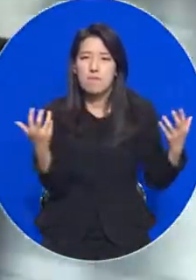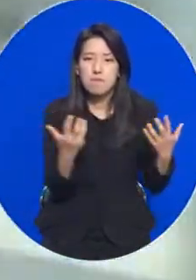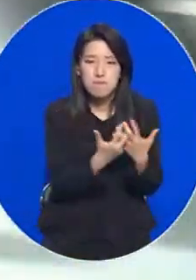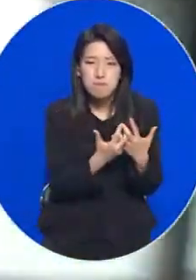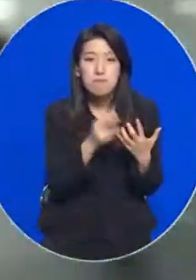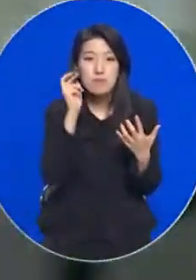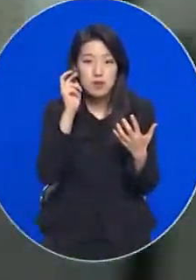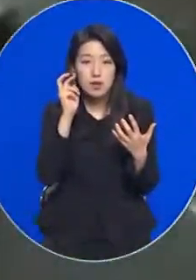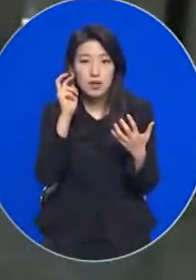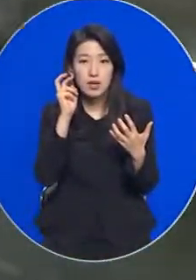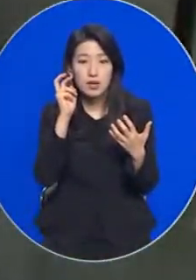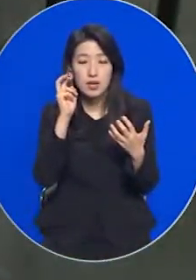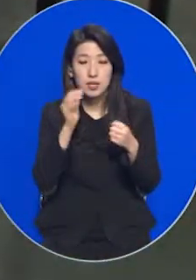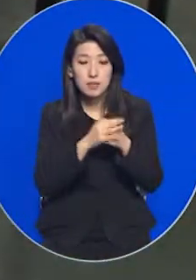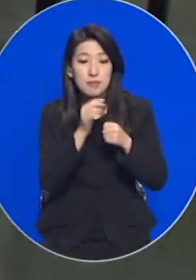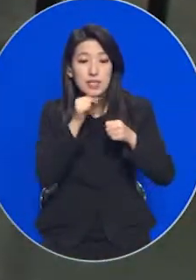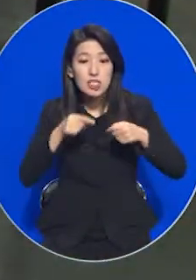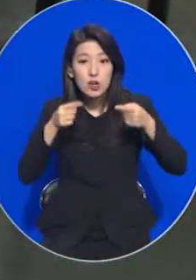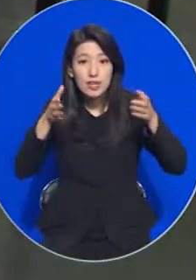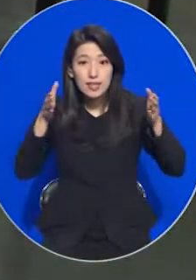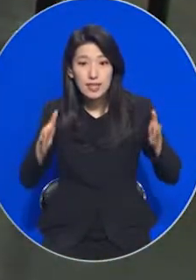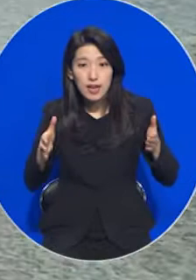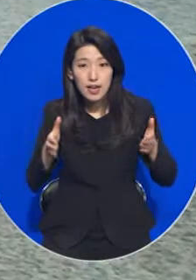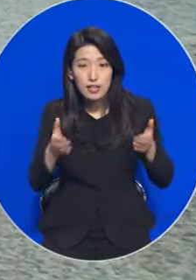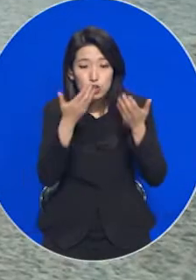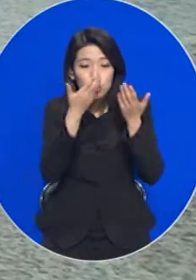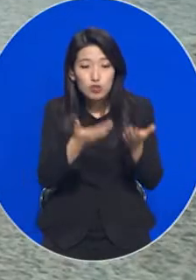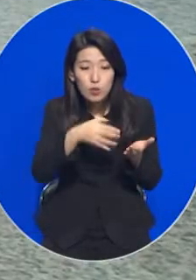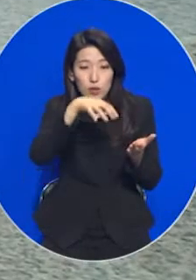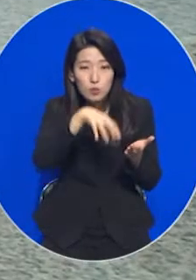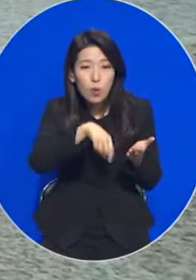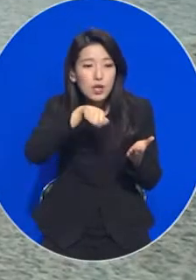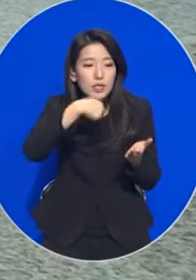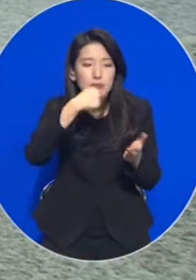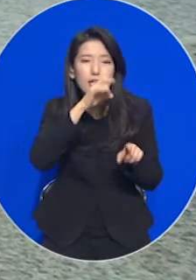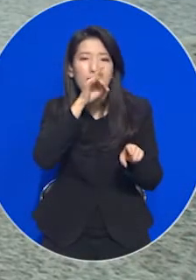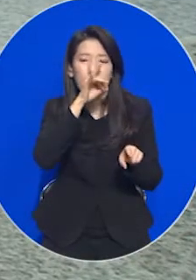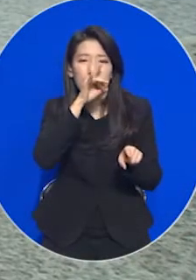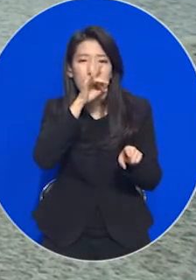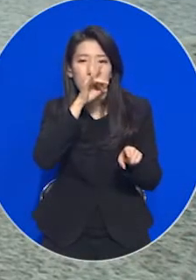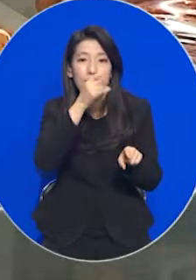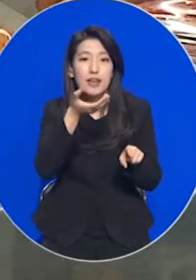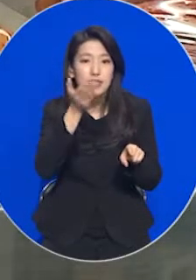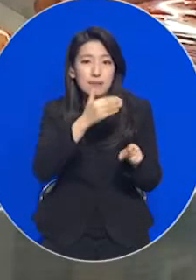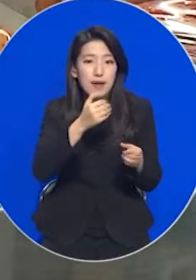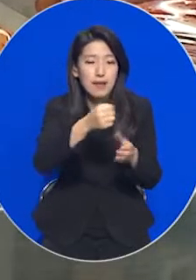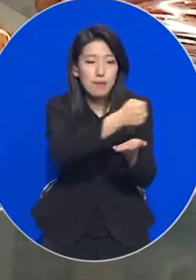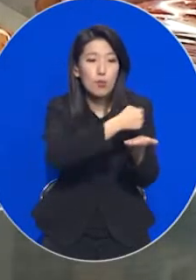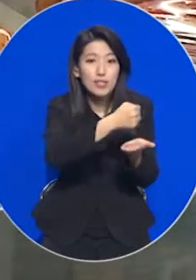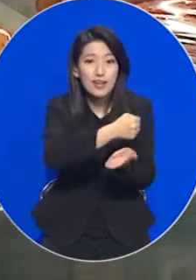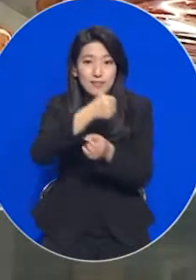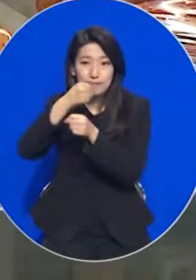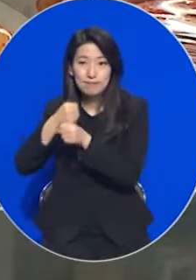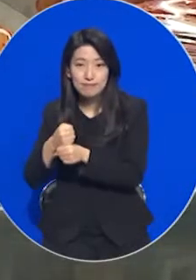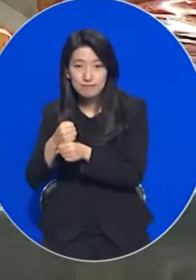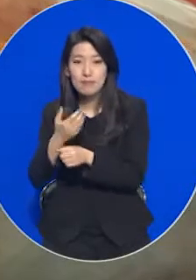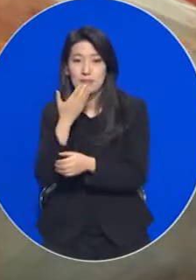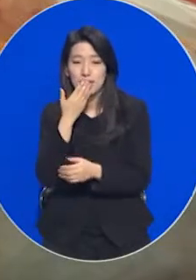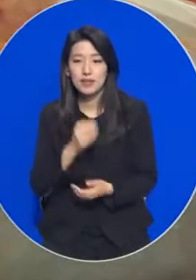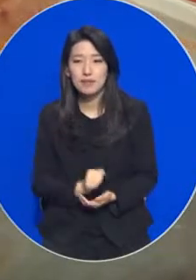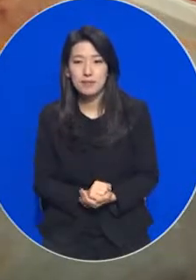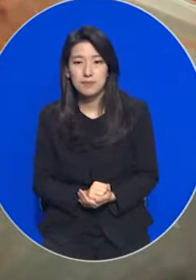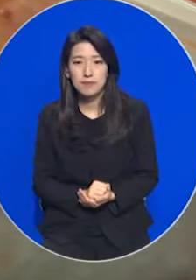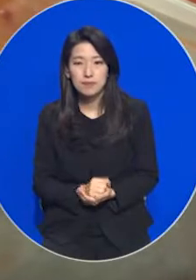대비해 정부는 연휴 기간 휴게소 안에서 음식을 먹을 수 없는 대신 판매하는 음식은 포장만 허용하고 시설 내